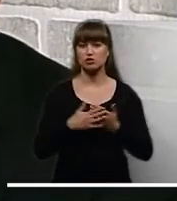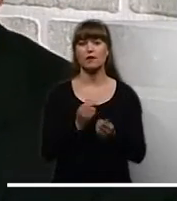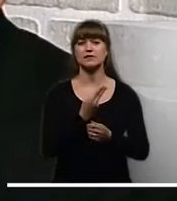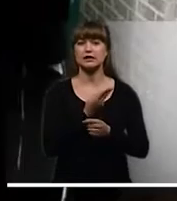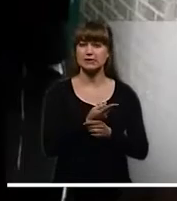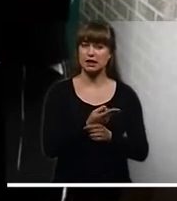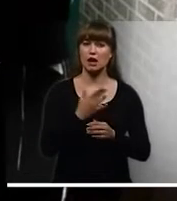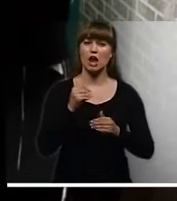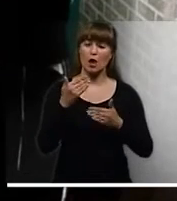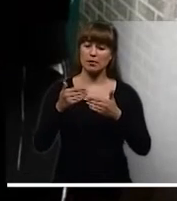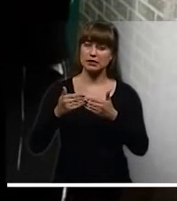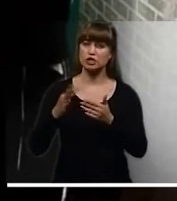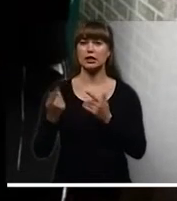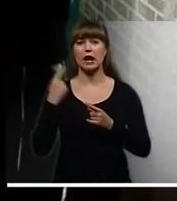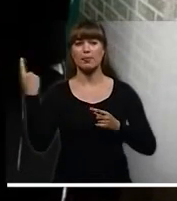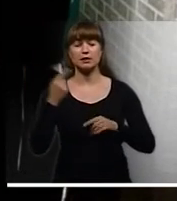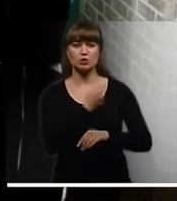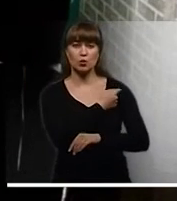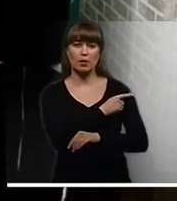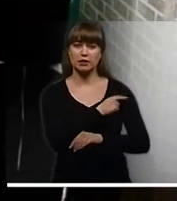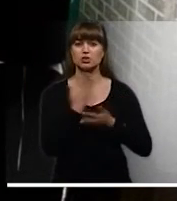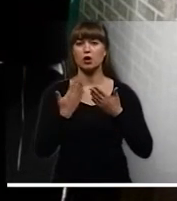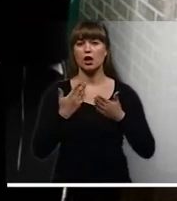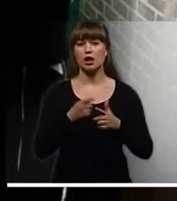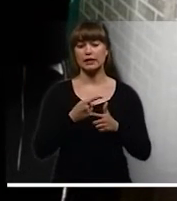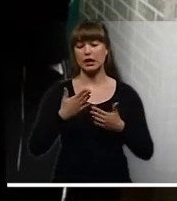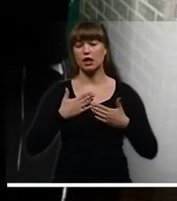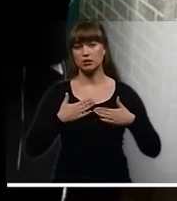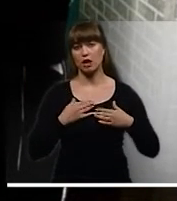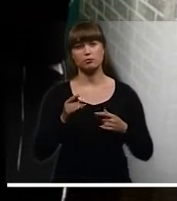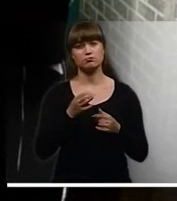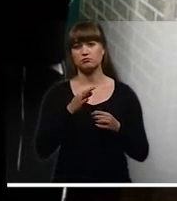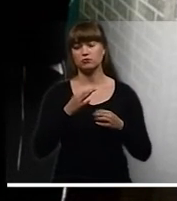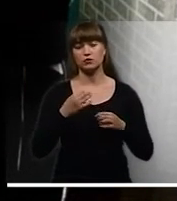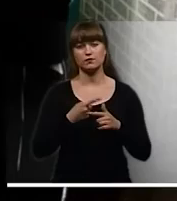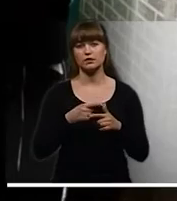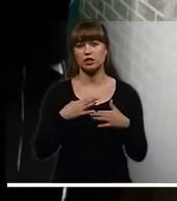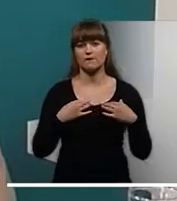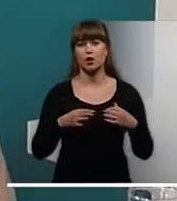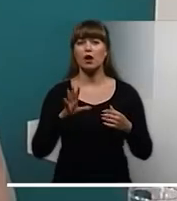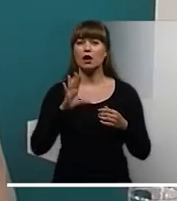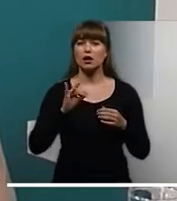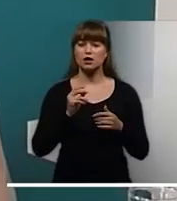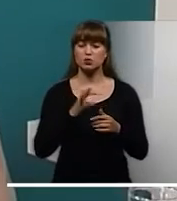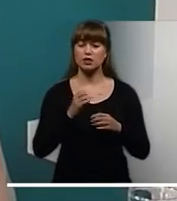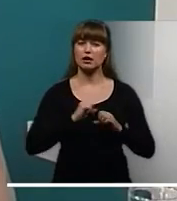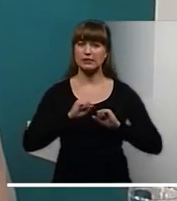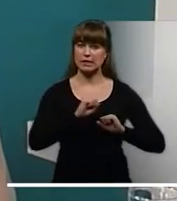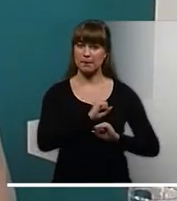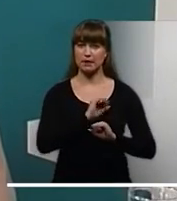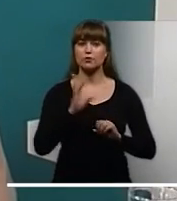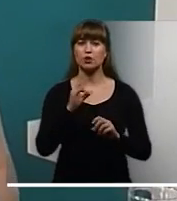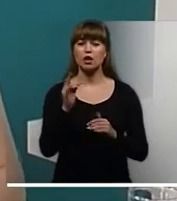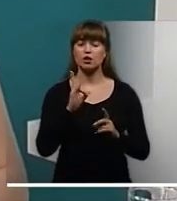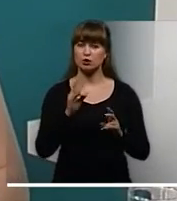стационар, ближайший или в областную больницу, или к нам. Все равно. Но это тоже необходимо пойти к терапевту и терапевту. Ну, наверное,